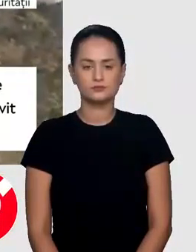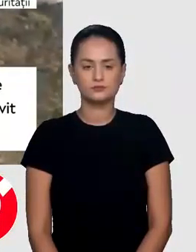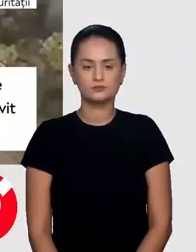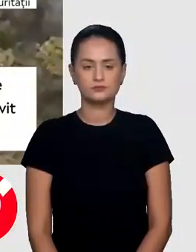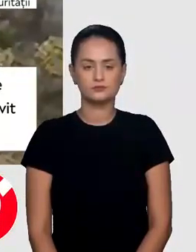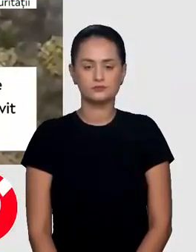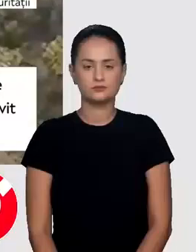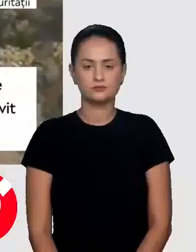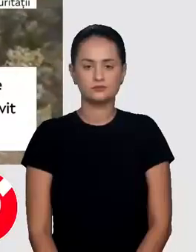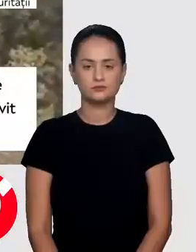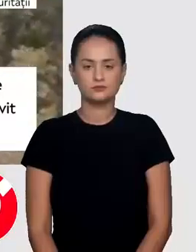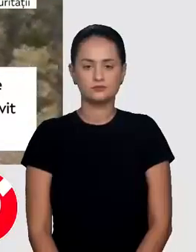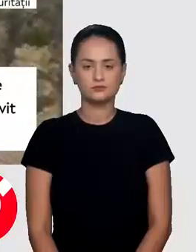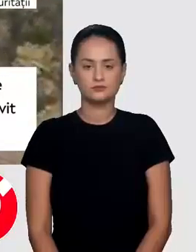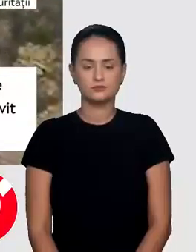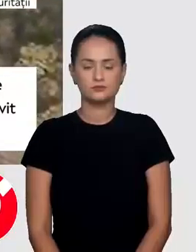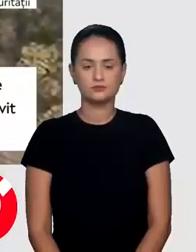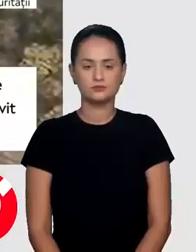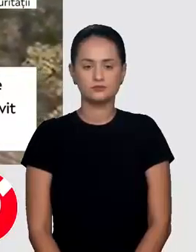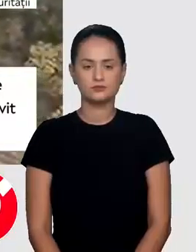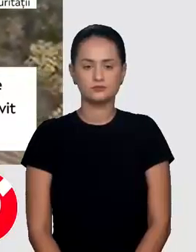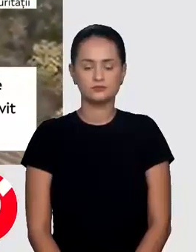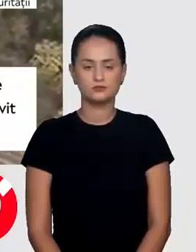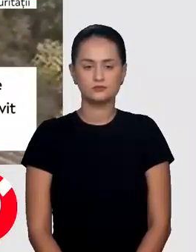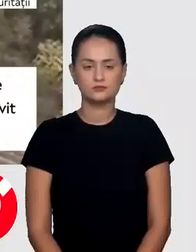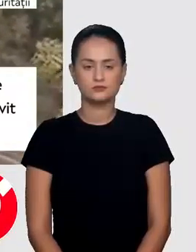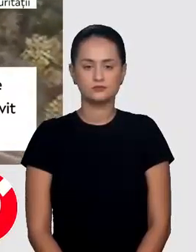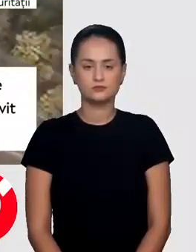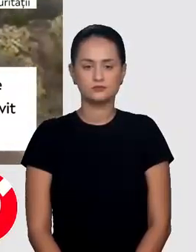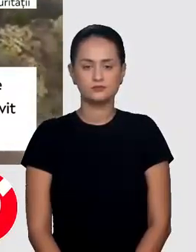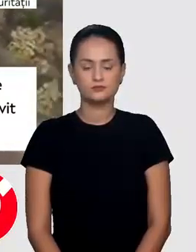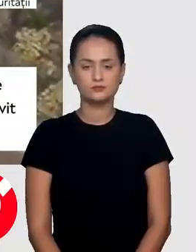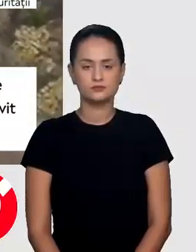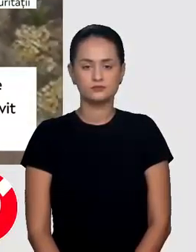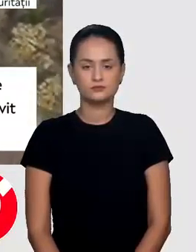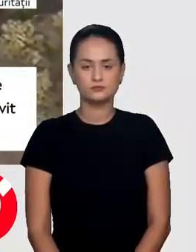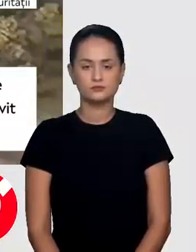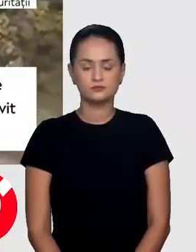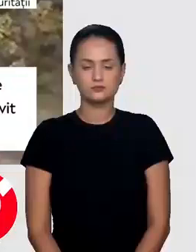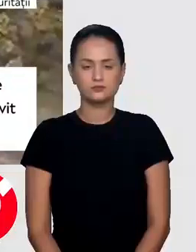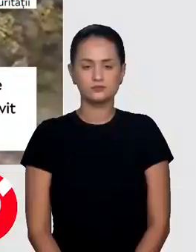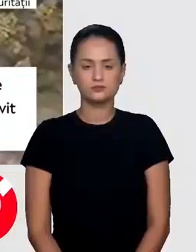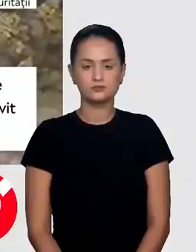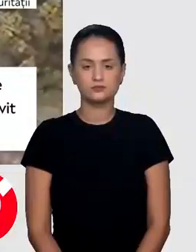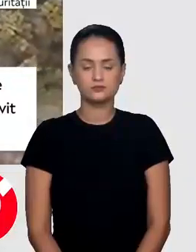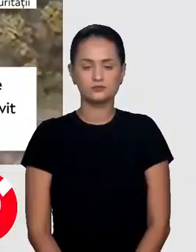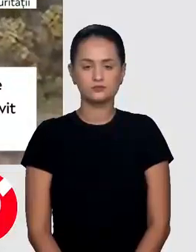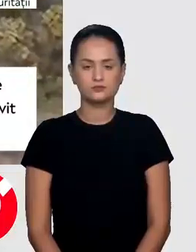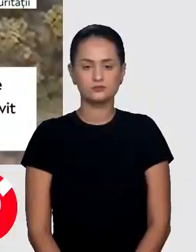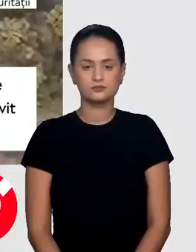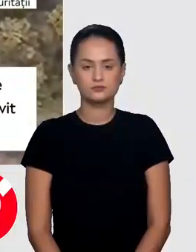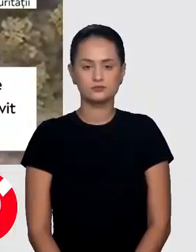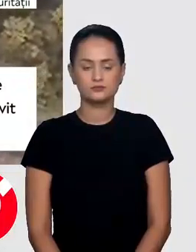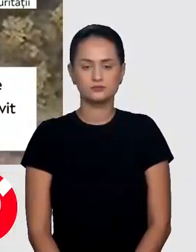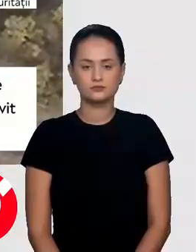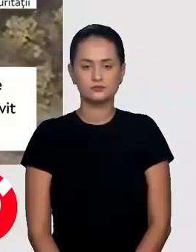Berislav. Și ieri a fost o zi dificilă așadar pe fronturile din Ucraina. Potrivit unui raport al statului major ucrainean